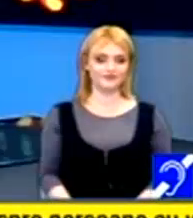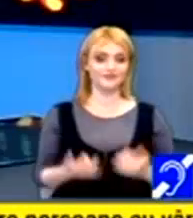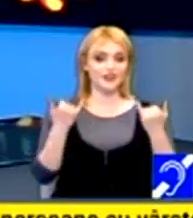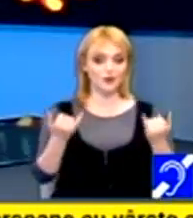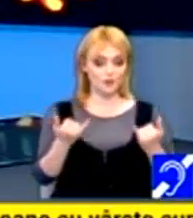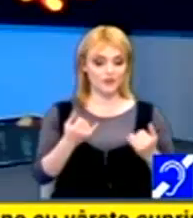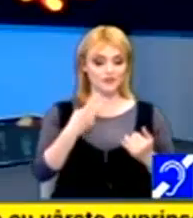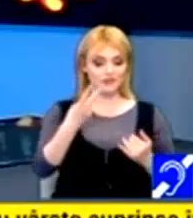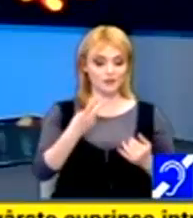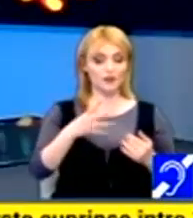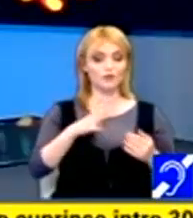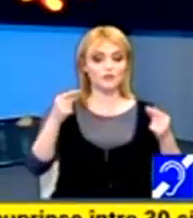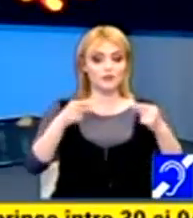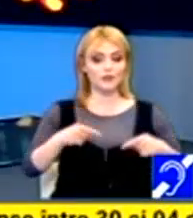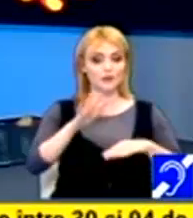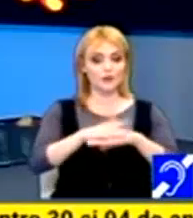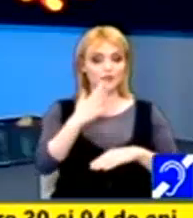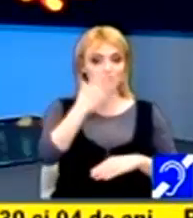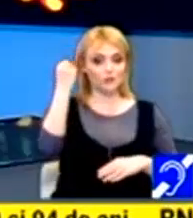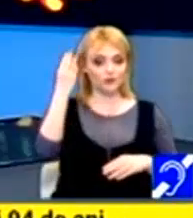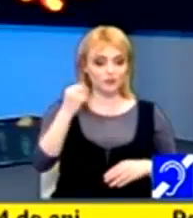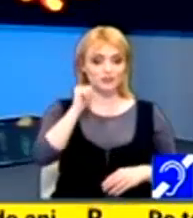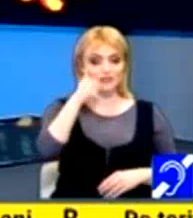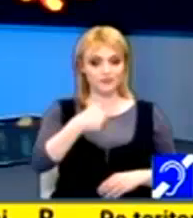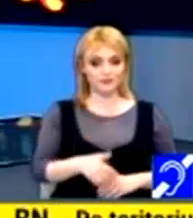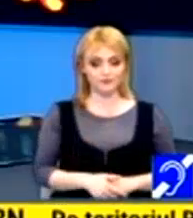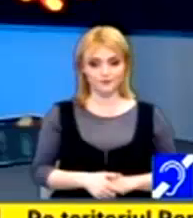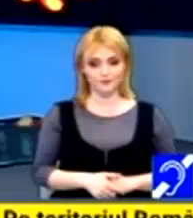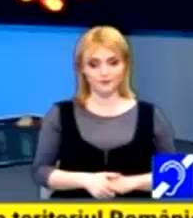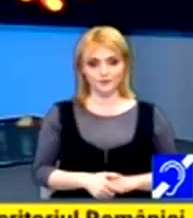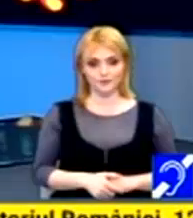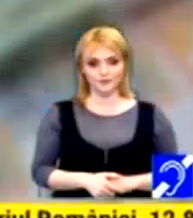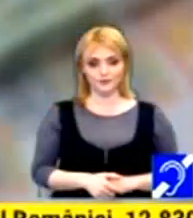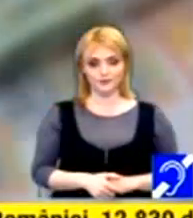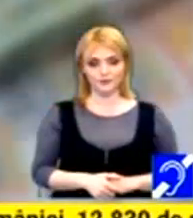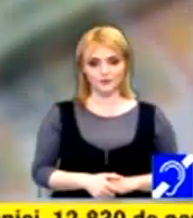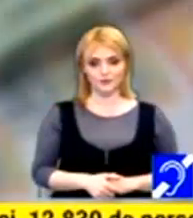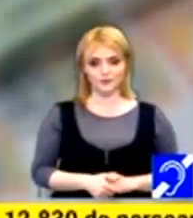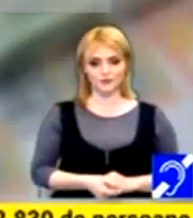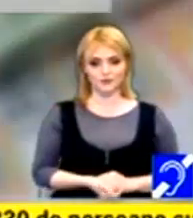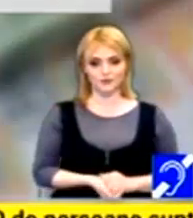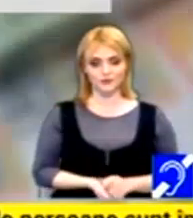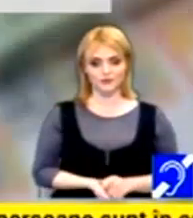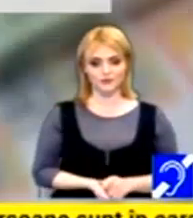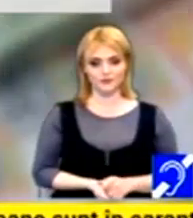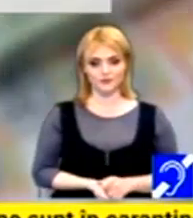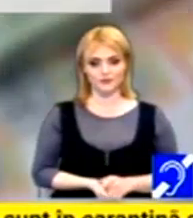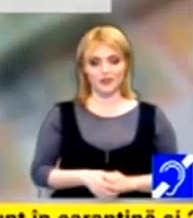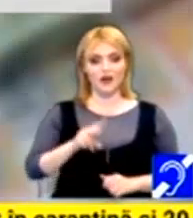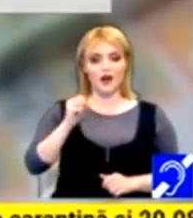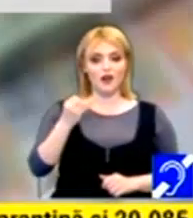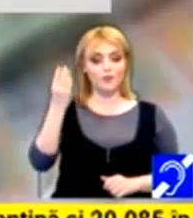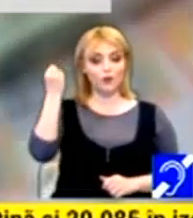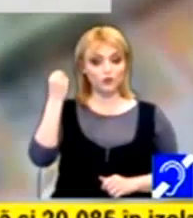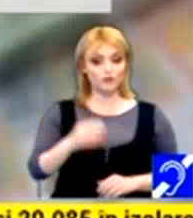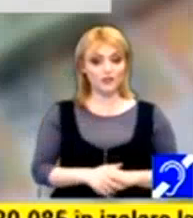Să vedem acum cotațiile valutare stabilite pentru mâine de Banca Națională a Moldovei. Leul